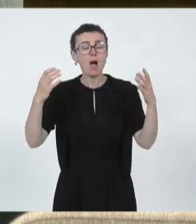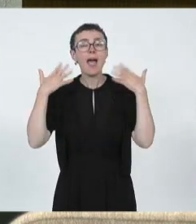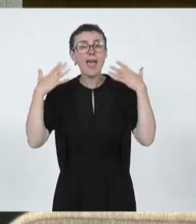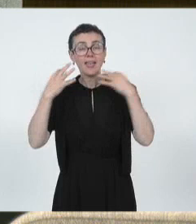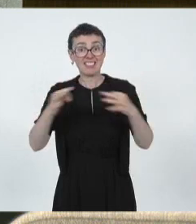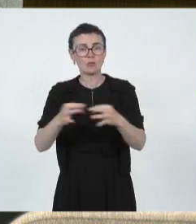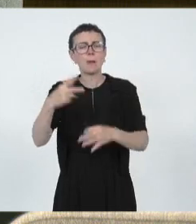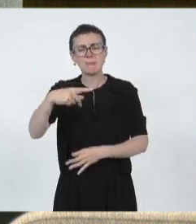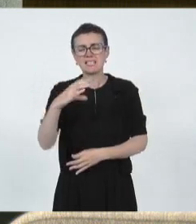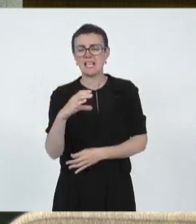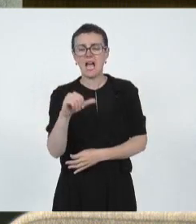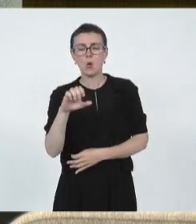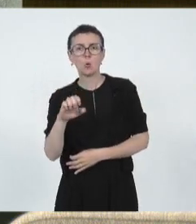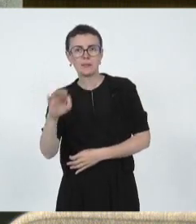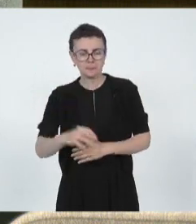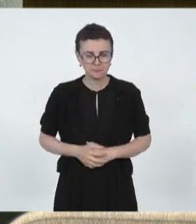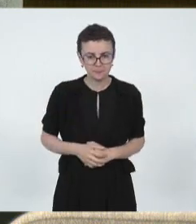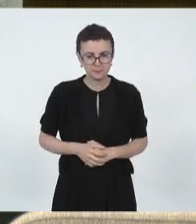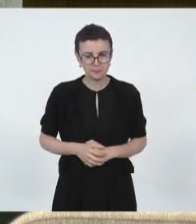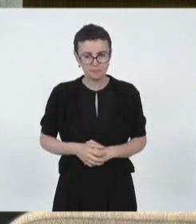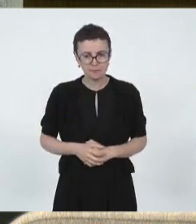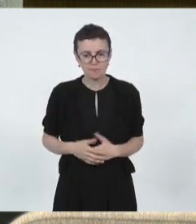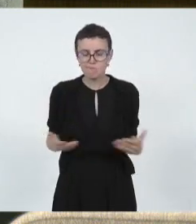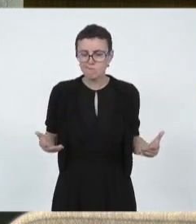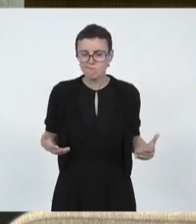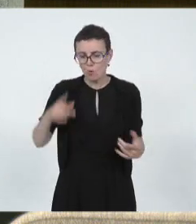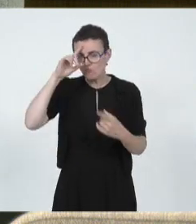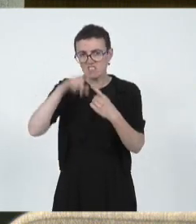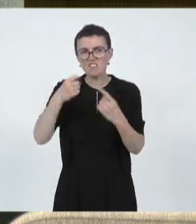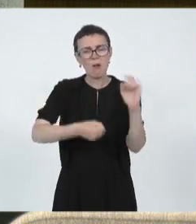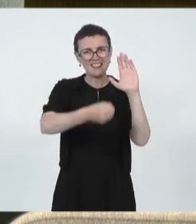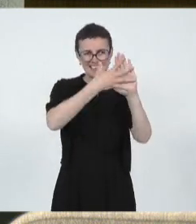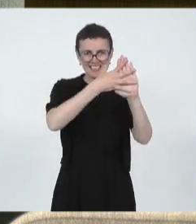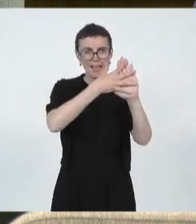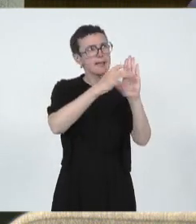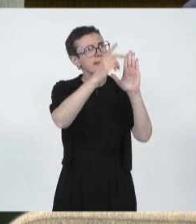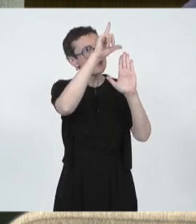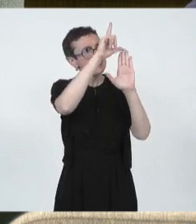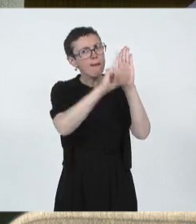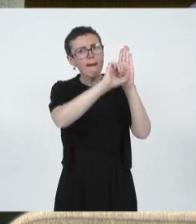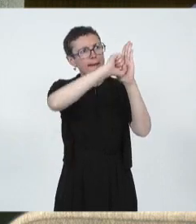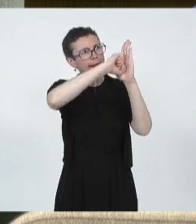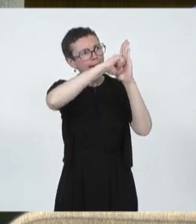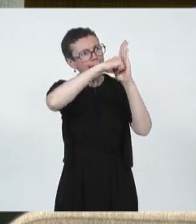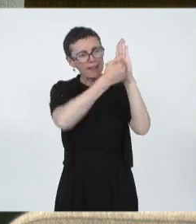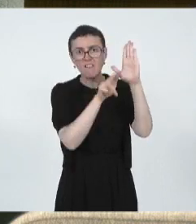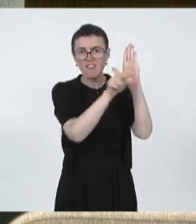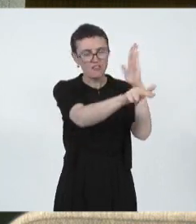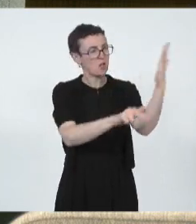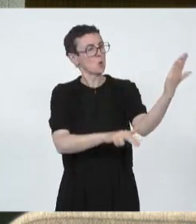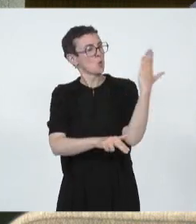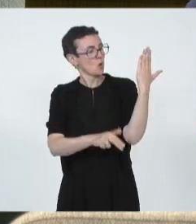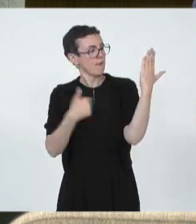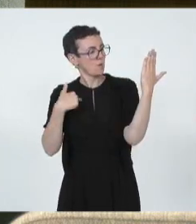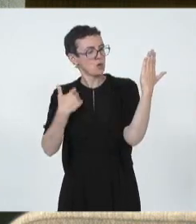est bien dès demain de modifier nos pratiques pour rester dans les clous de ces critères qui se durcissent et des objectifs de la loi climat. Pour